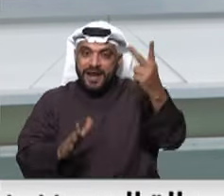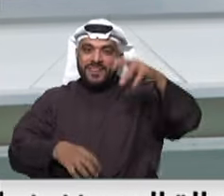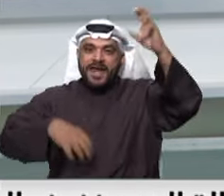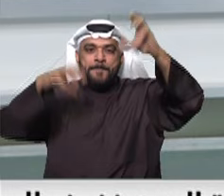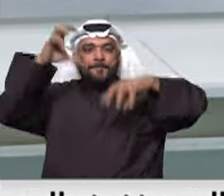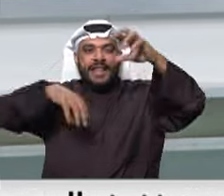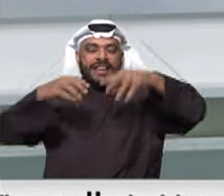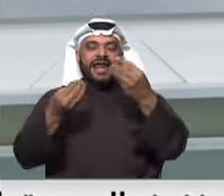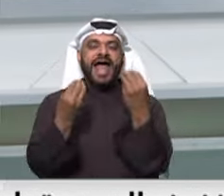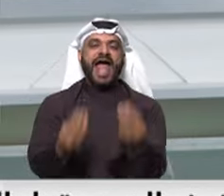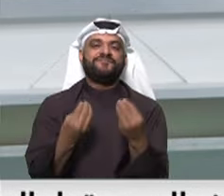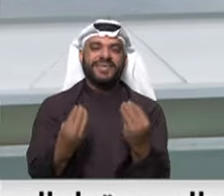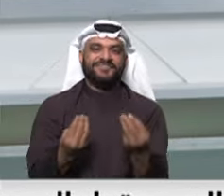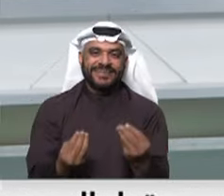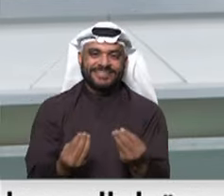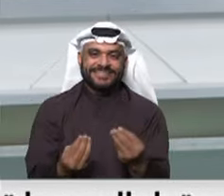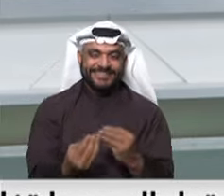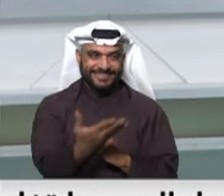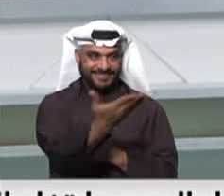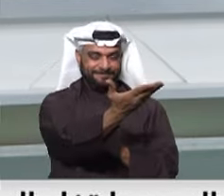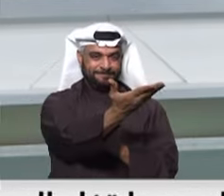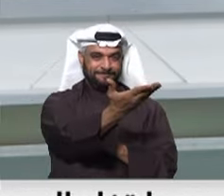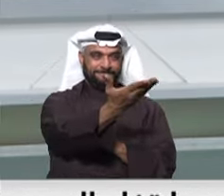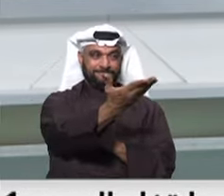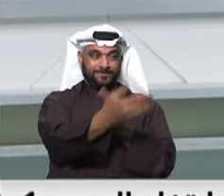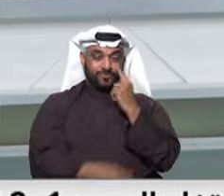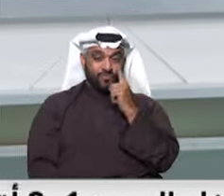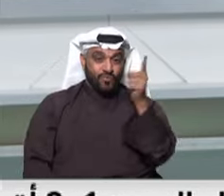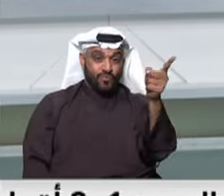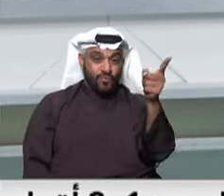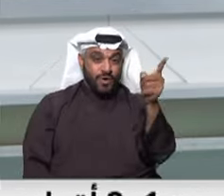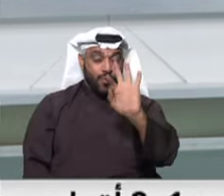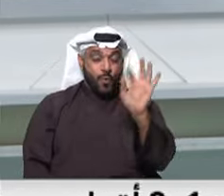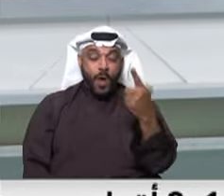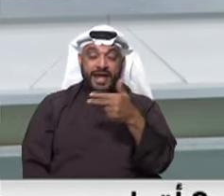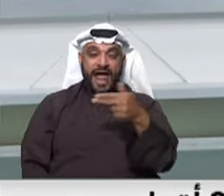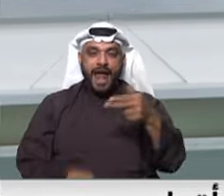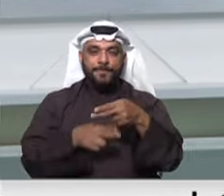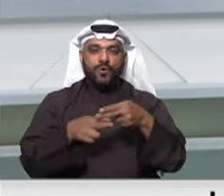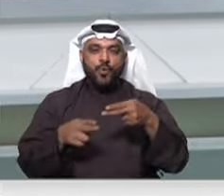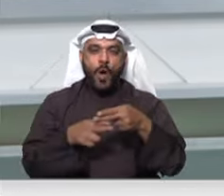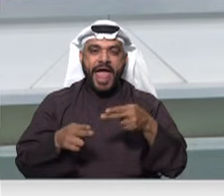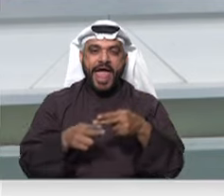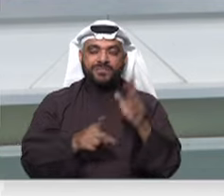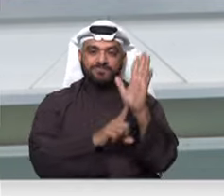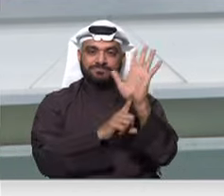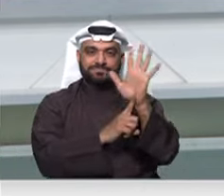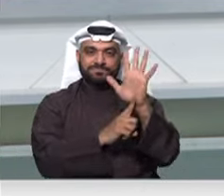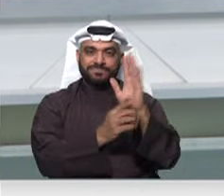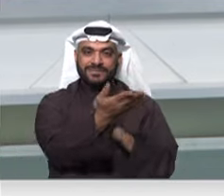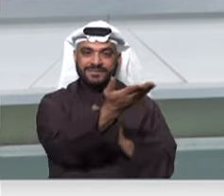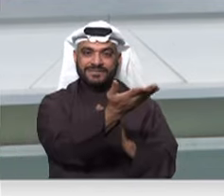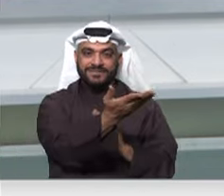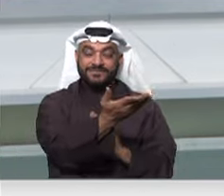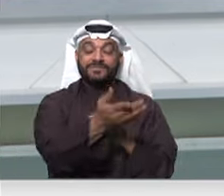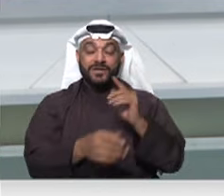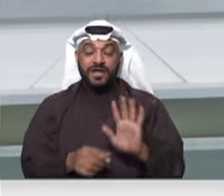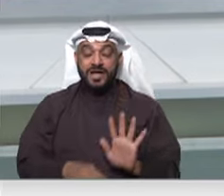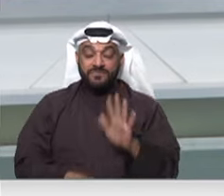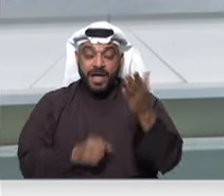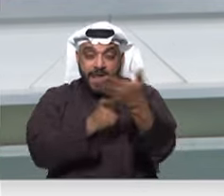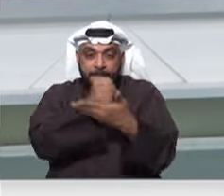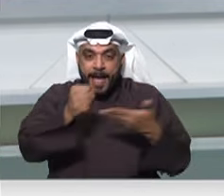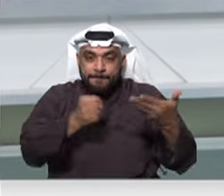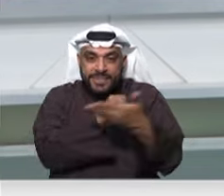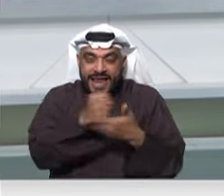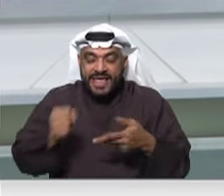خفيفة إن شاء الله. الأجواء المتوقعة في المناطق الغربية 12 درجة مئوية في منطقتي الشقاية والسالمي، شمال البلاد في مزارع العبدلي